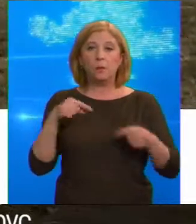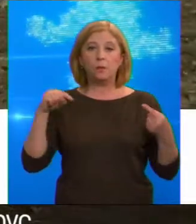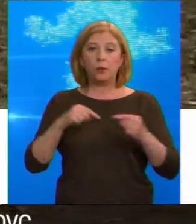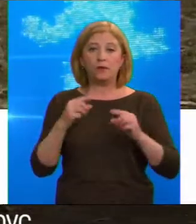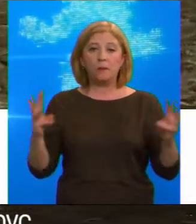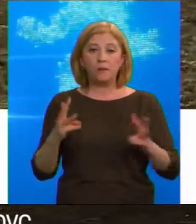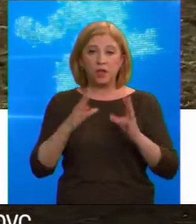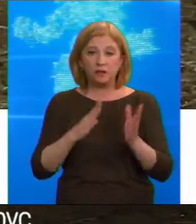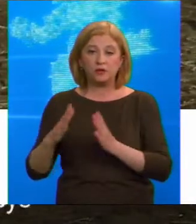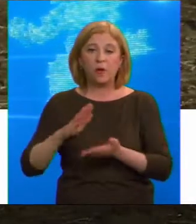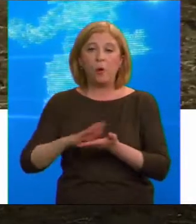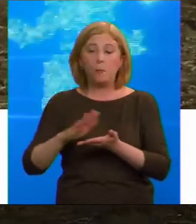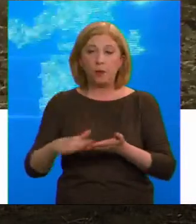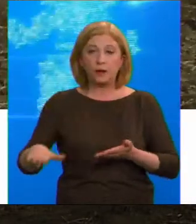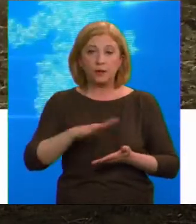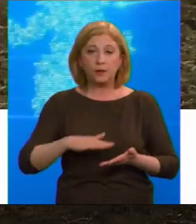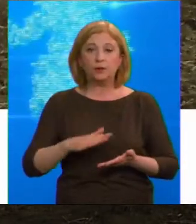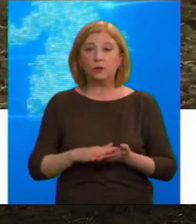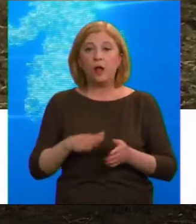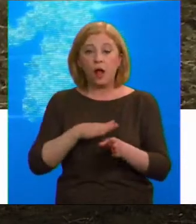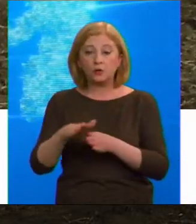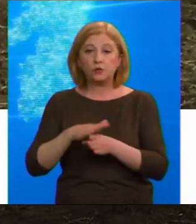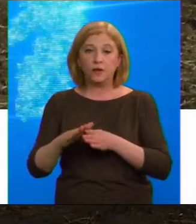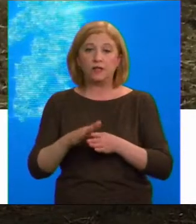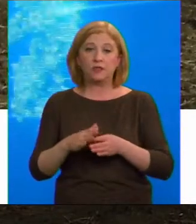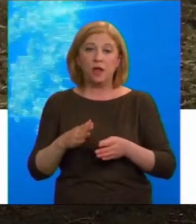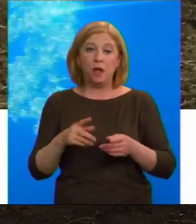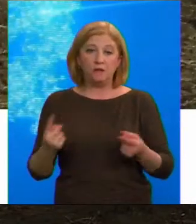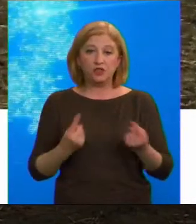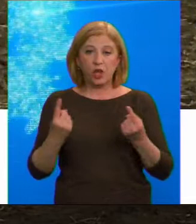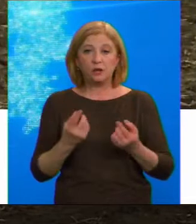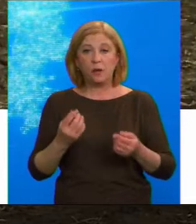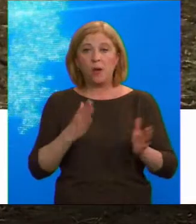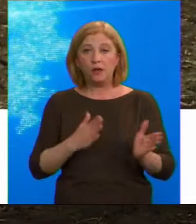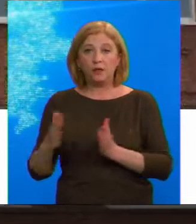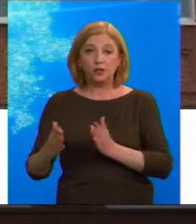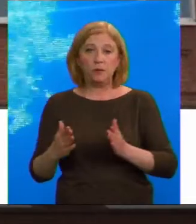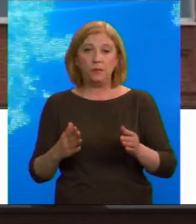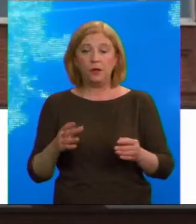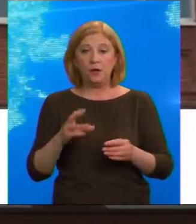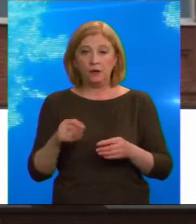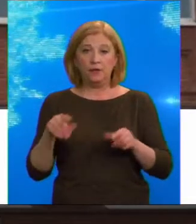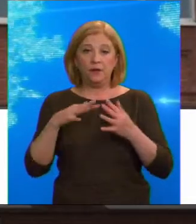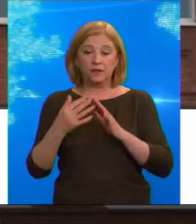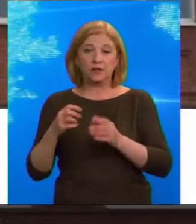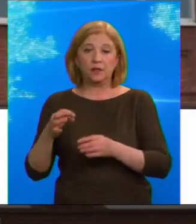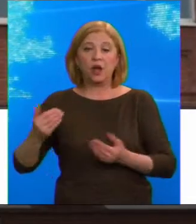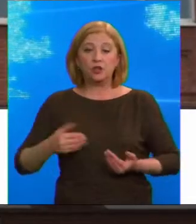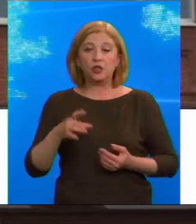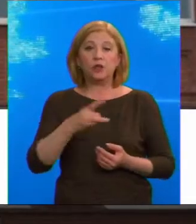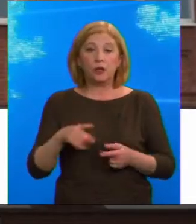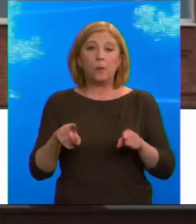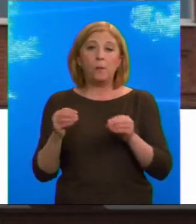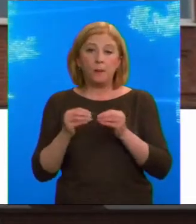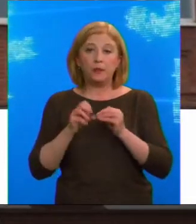режима, уборка территорий, осуществляется в штатном режиме, в том числе администрациями сельских поселений. Жители района по-прежнему